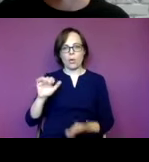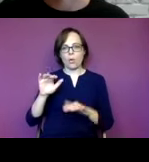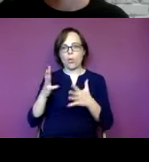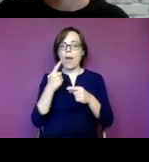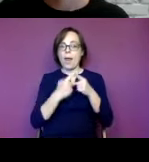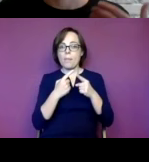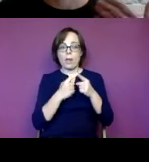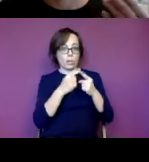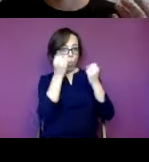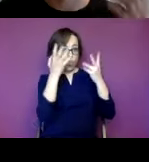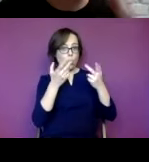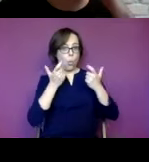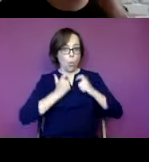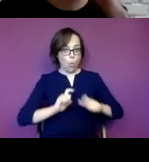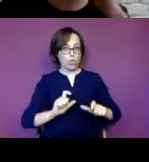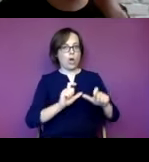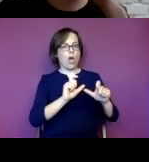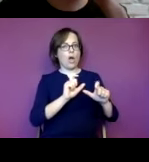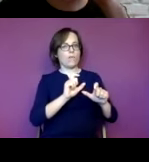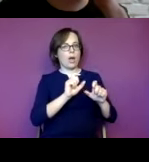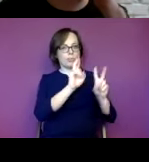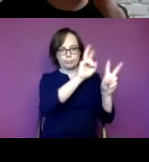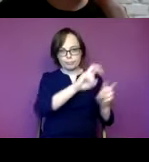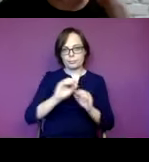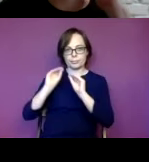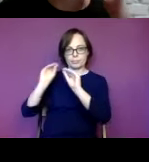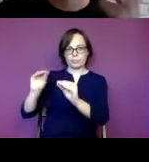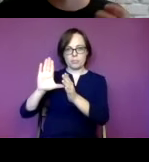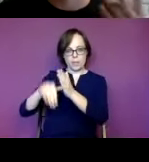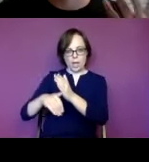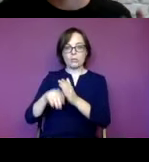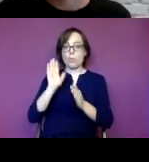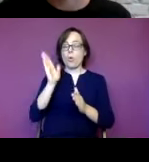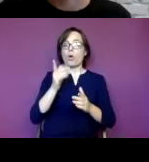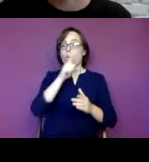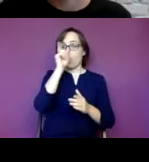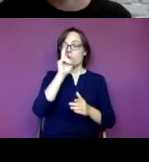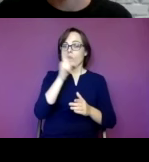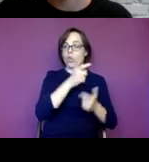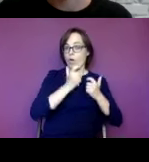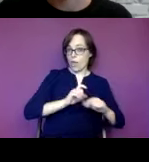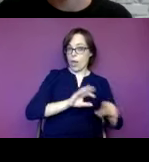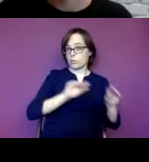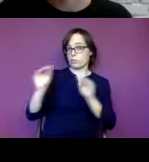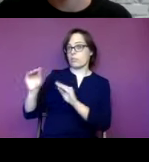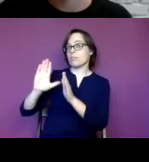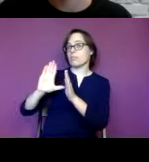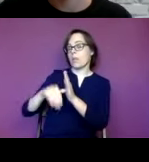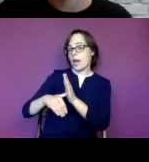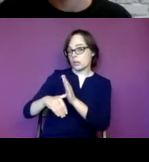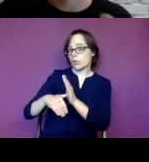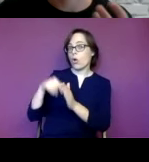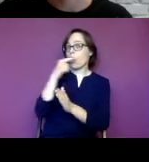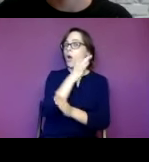kultury ludowej i osoby przyjeżdżające ze wsi do miasta jakby tą kulturę